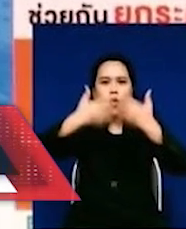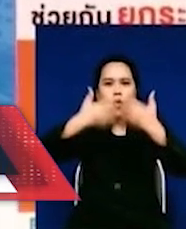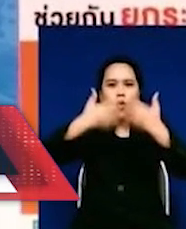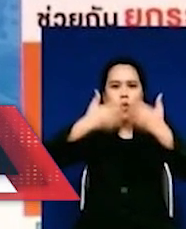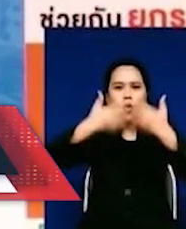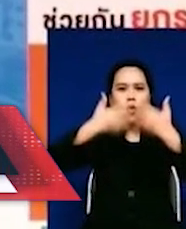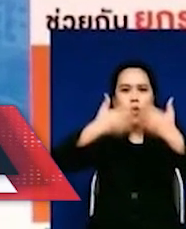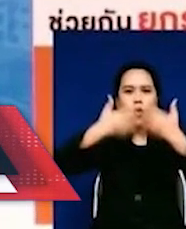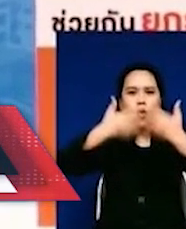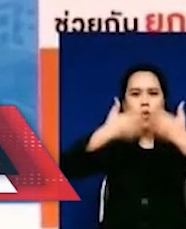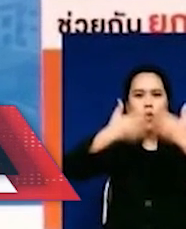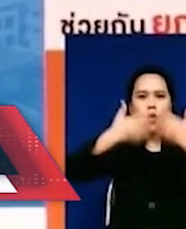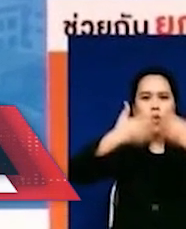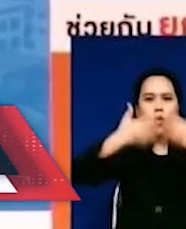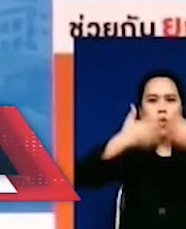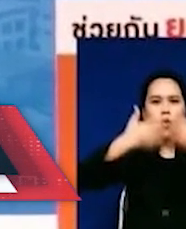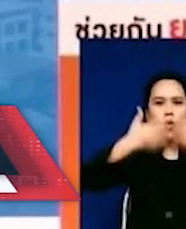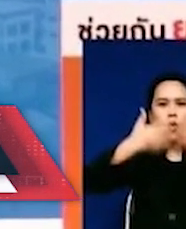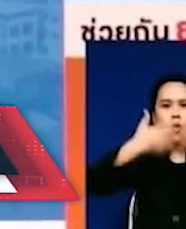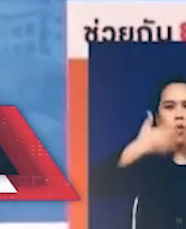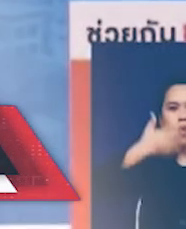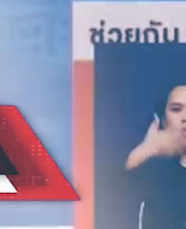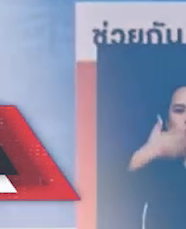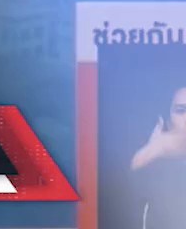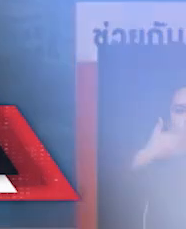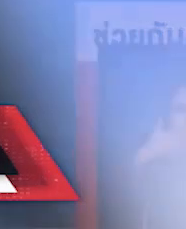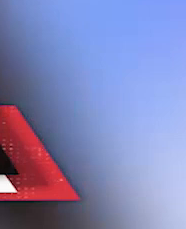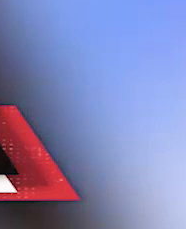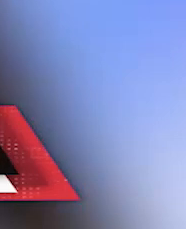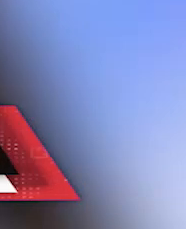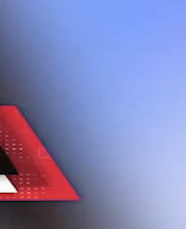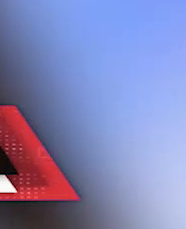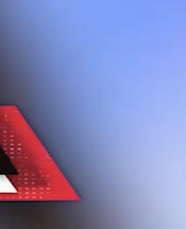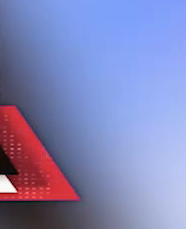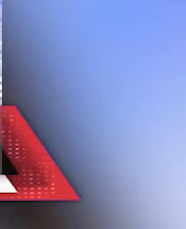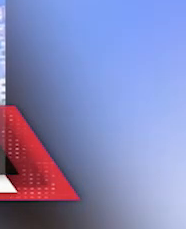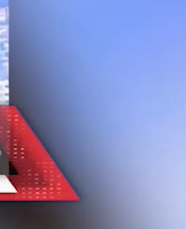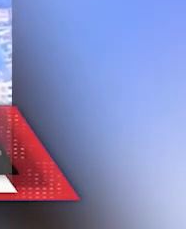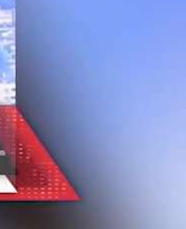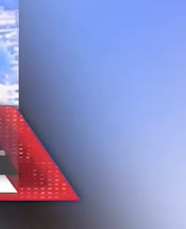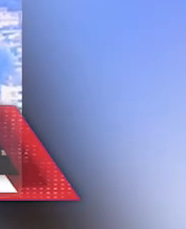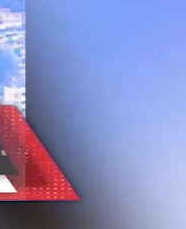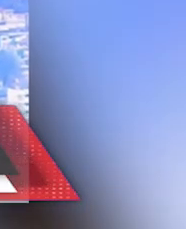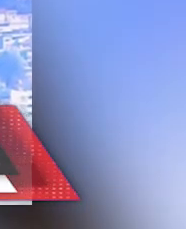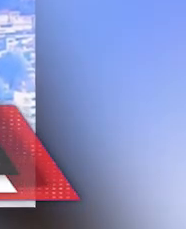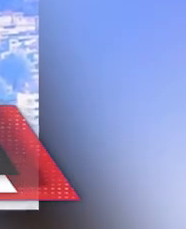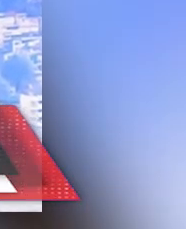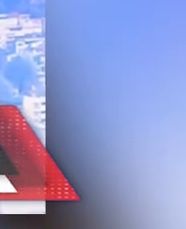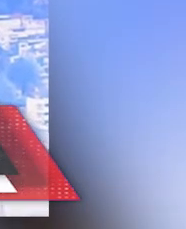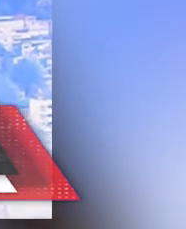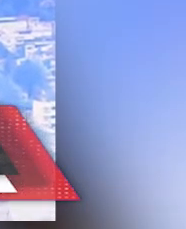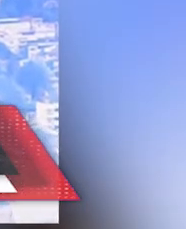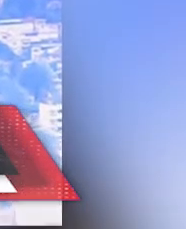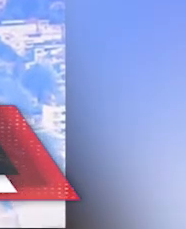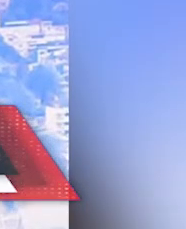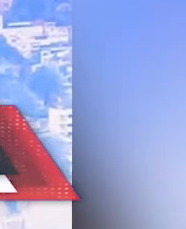ซบุ๊กถึงสถานการณ์โควิด-19 ในจังหวัดระยองว่ามีเคสเสียชีวิต1รายที่โรงพยาบาลระยองเป็นชายอายุ45